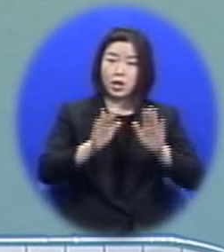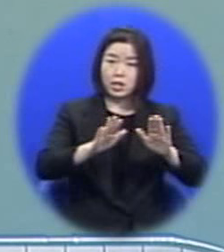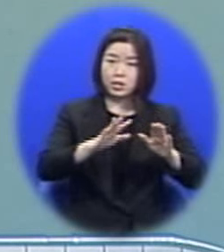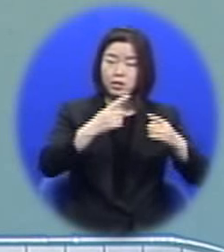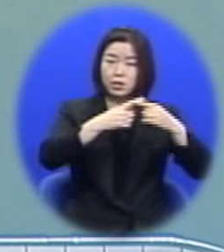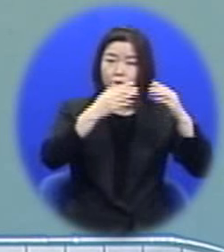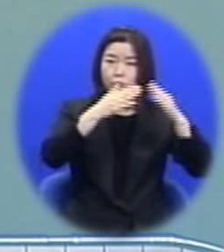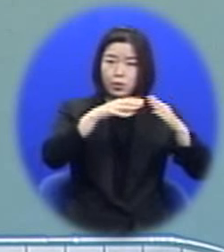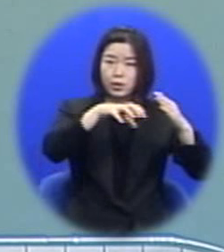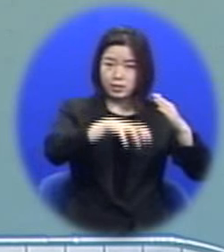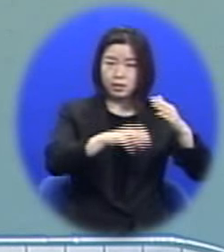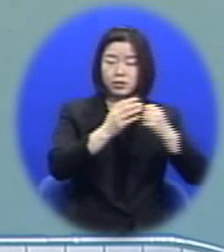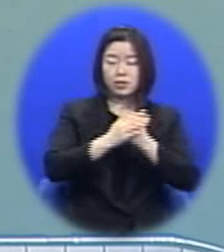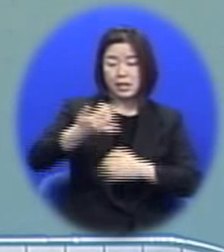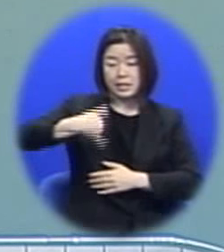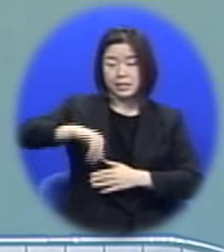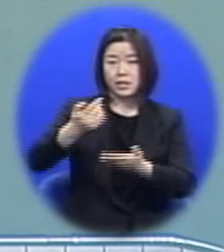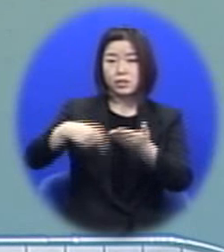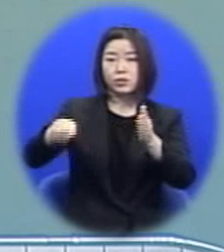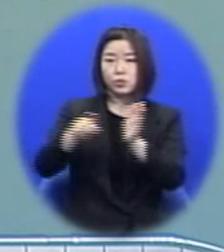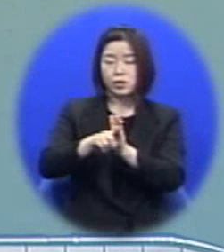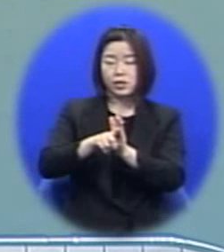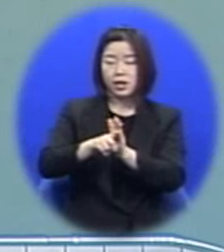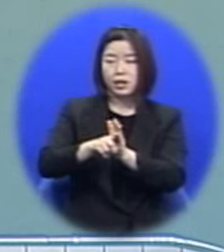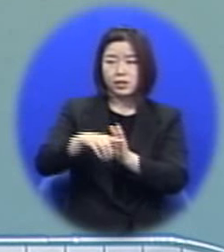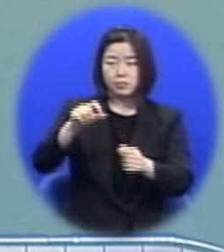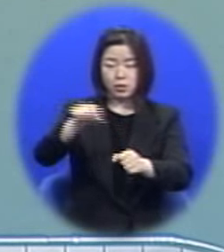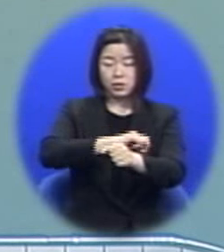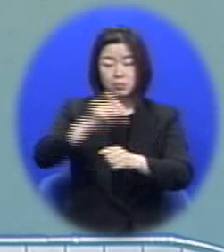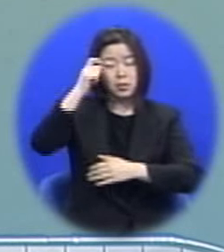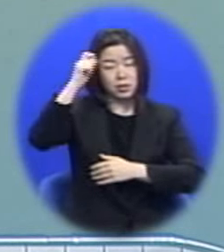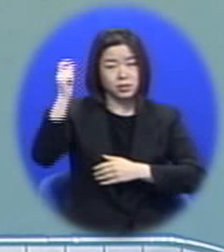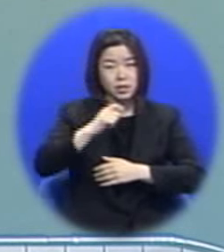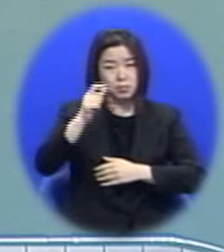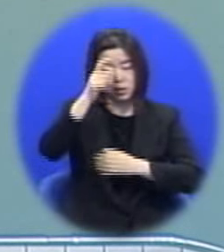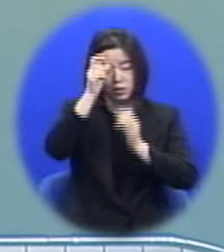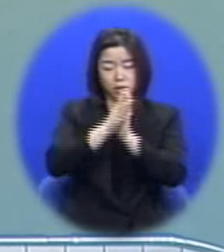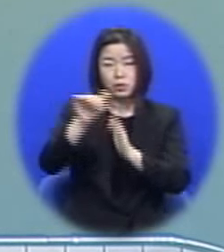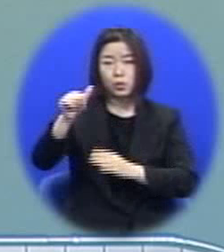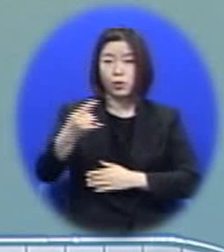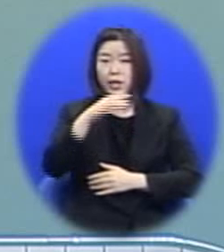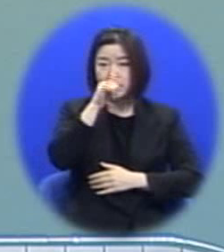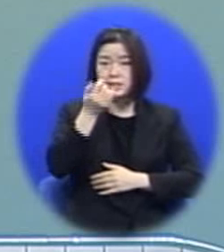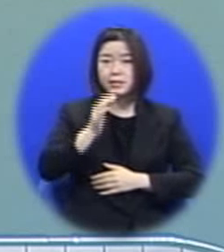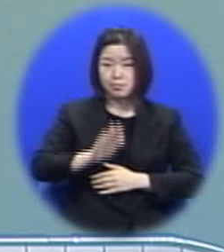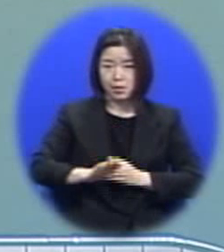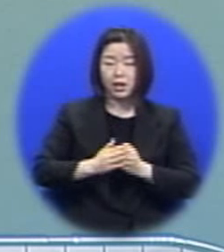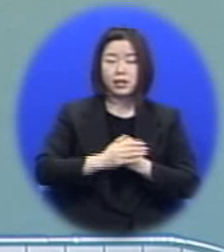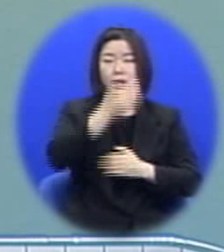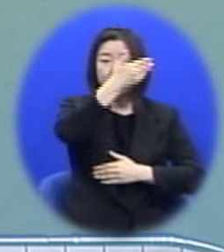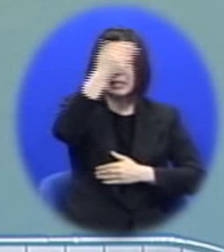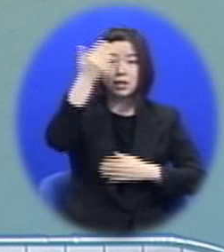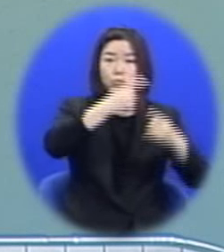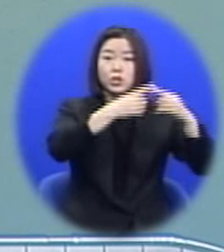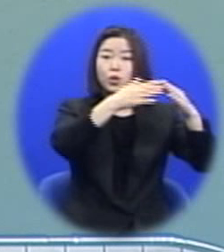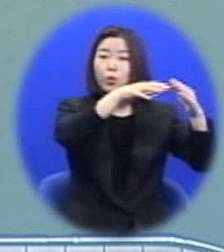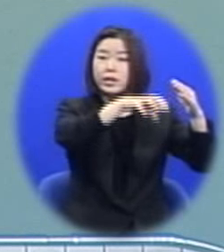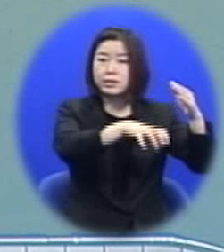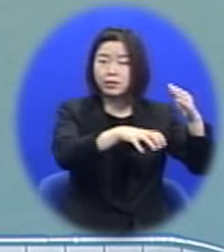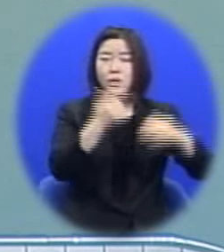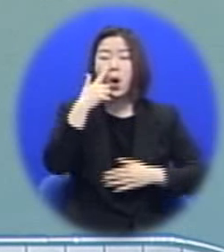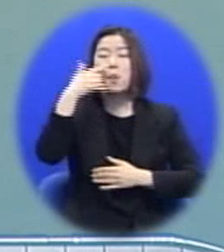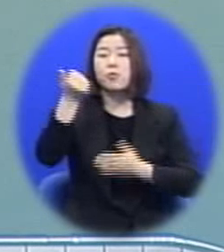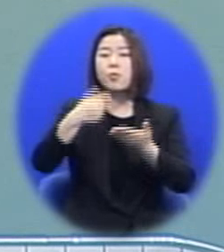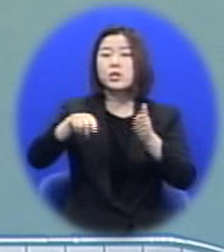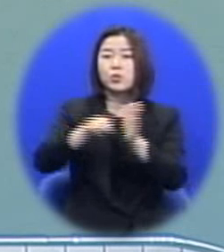본교회에서는 자녀들을 위한 특별 새벽 기도를 한 적이 있지만 젊은이 교회는 부모님을 위한 특별 새벽 기도를 합니다.